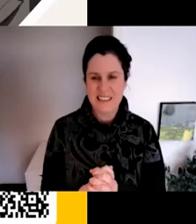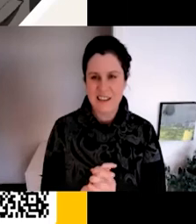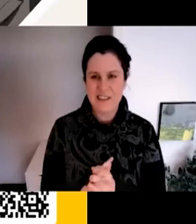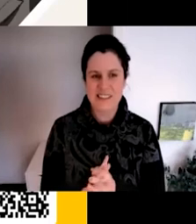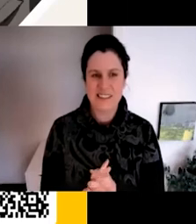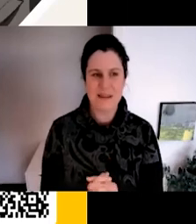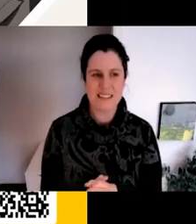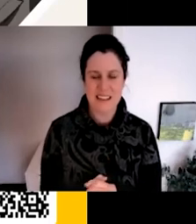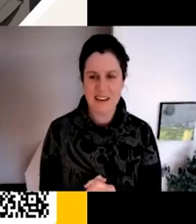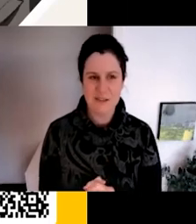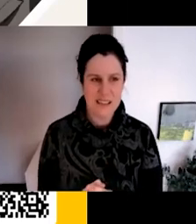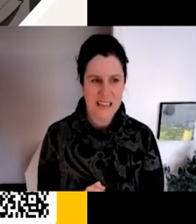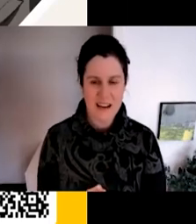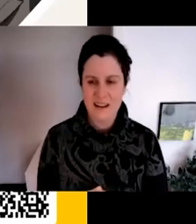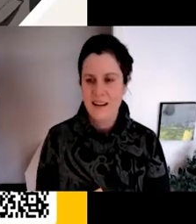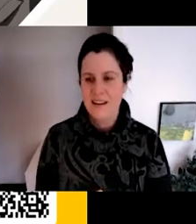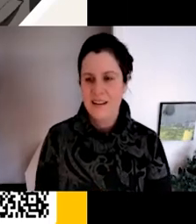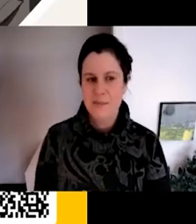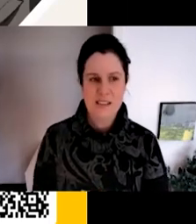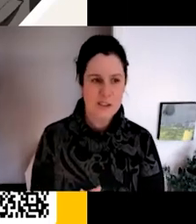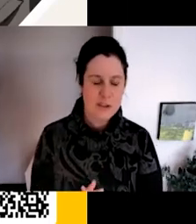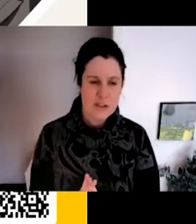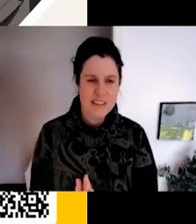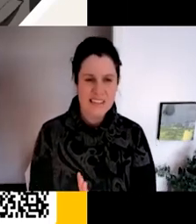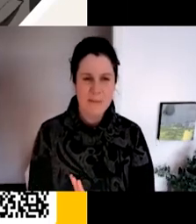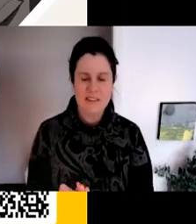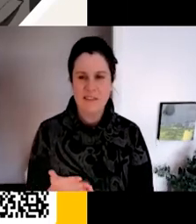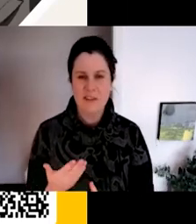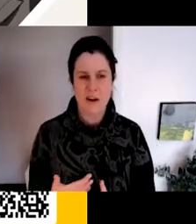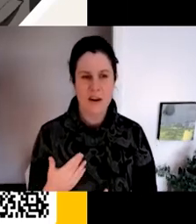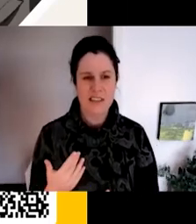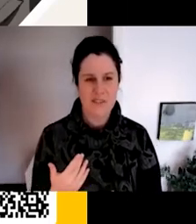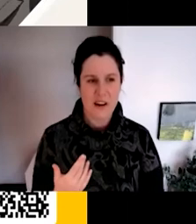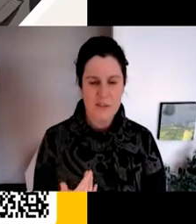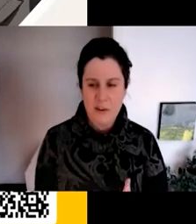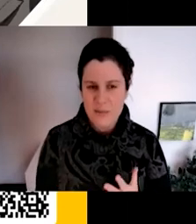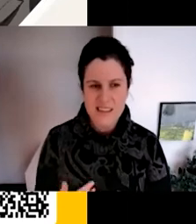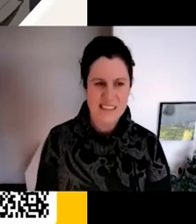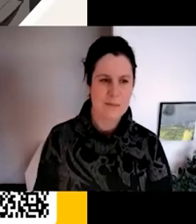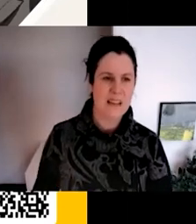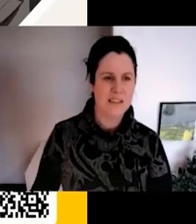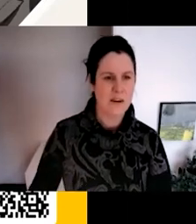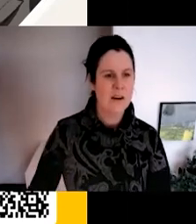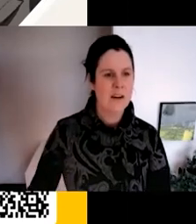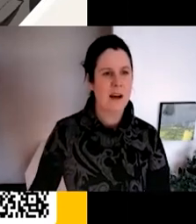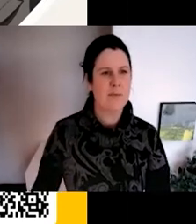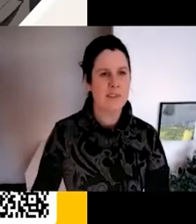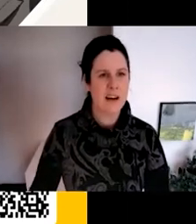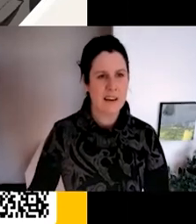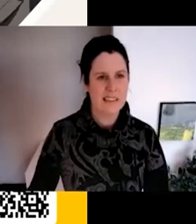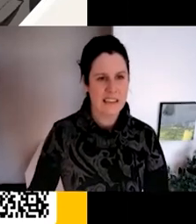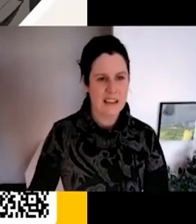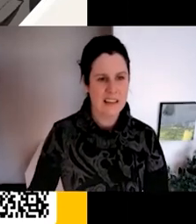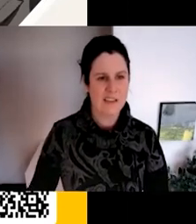canadienne qui a une solidité partielle ou totale les personnes sourdes ou handicapées vivent encore différentes formes de discrimination dans